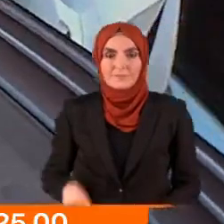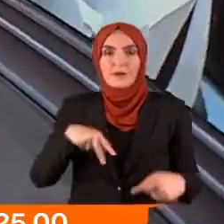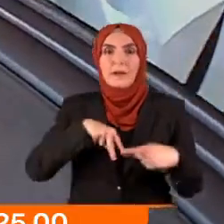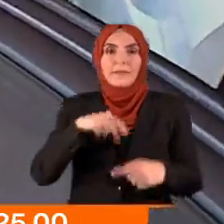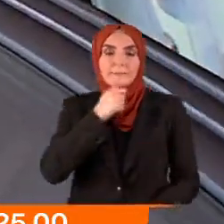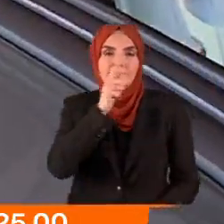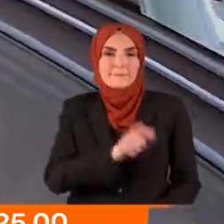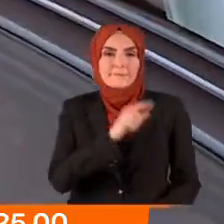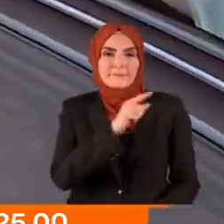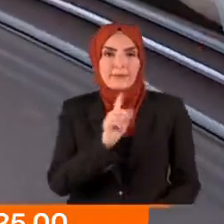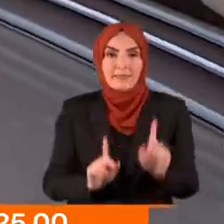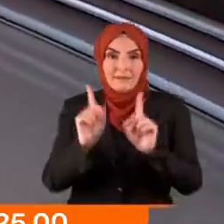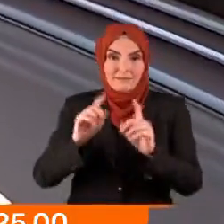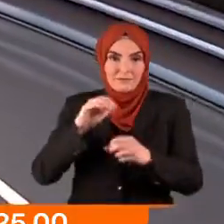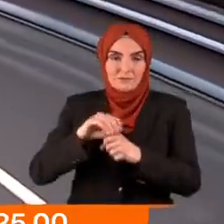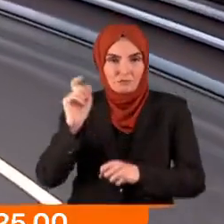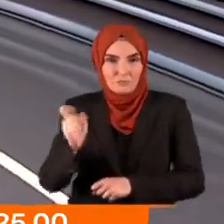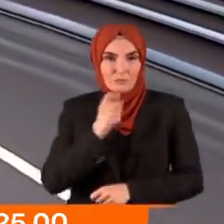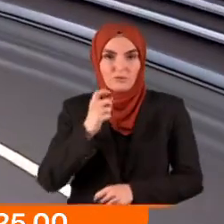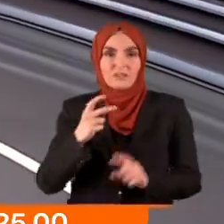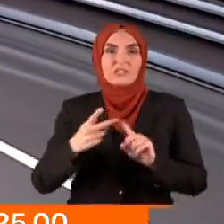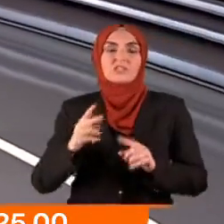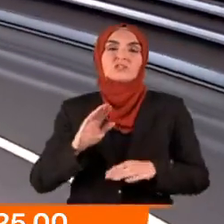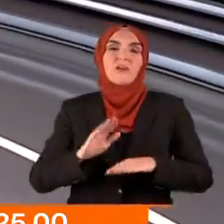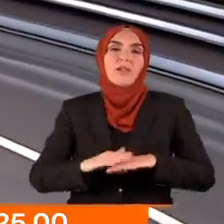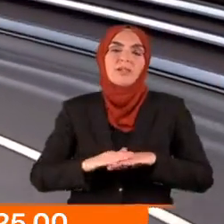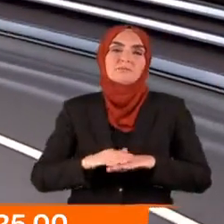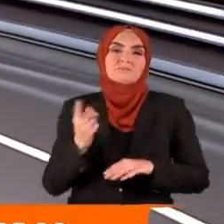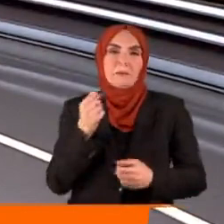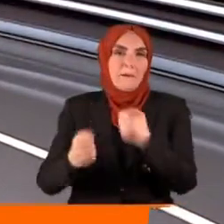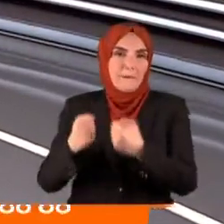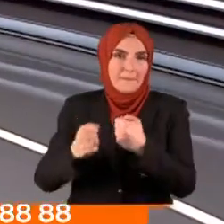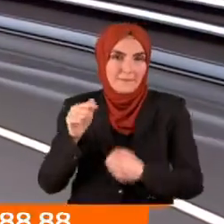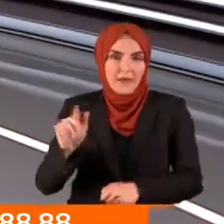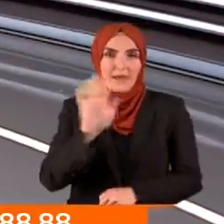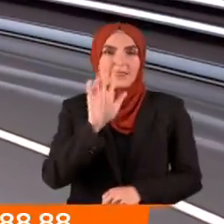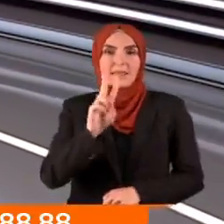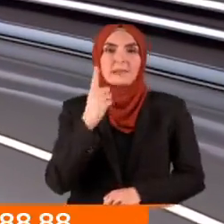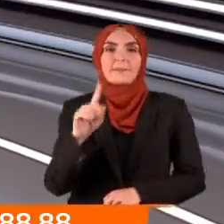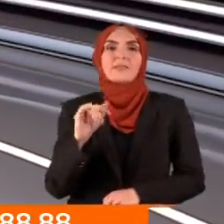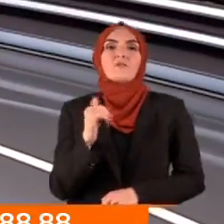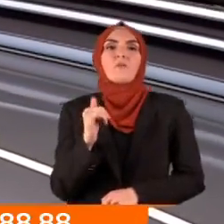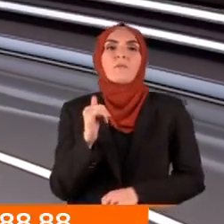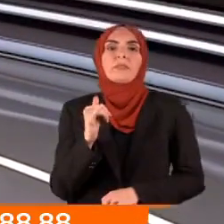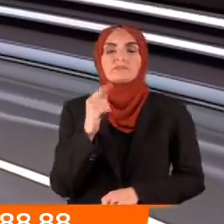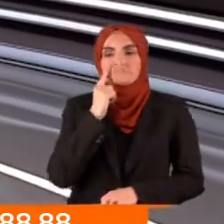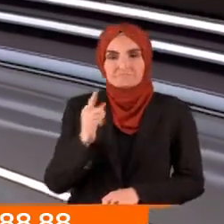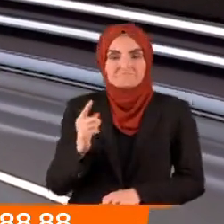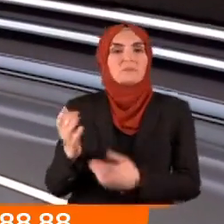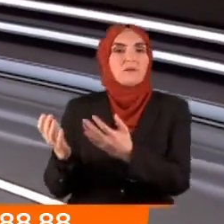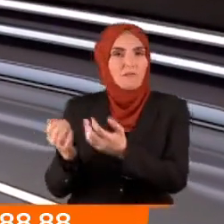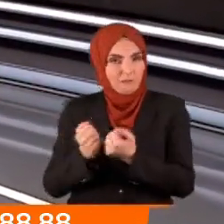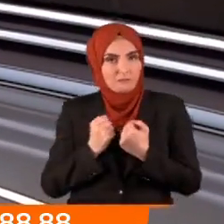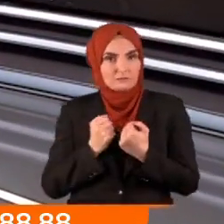Ali Orak internetten bulduğu ikinci el bir aracı 52 bin kilometrede olduğunu gördü ve satın aldı. Ancak bir süre